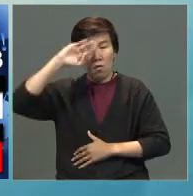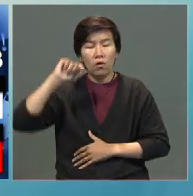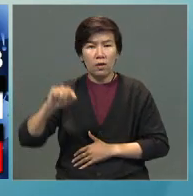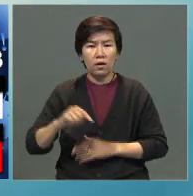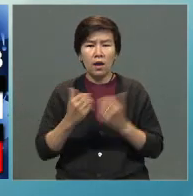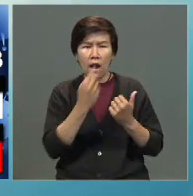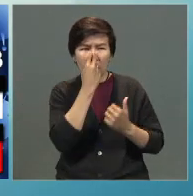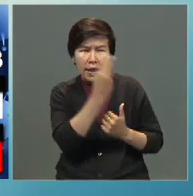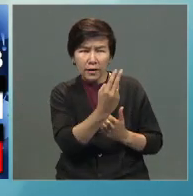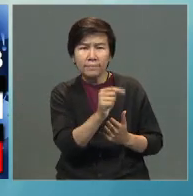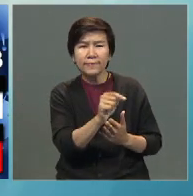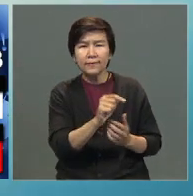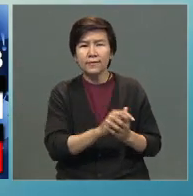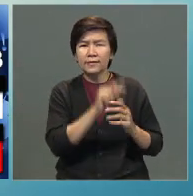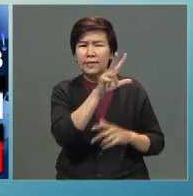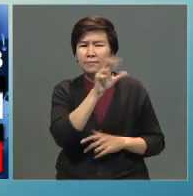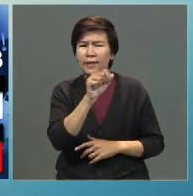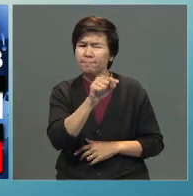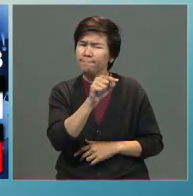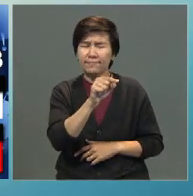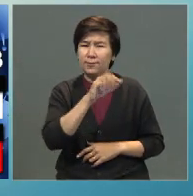คนนะครับซึ่งตรงนี้ทางสถิติของทางห้องปฏิบัติการทั้งหลายก็มีการเรียกมอนิเตอร์หรือการตรวจสอบกันอยู่เป็นระยะระยะเพื่อให้เราเราอยู่ในมาตรฐานระดับโลกที่น่าเชื่อถือได้แต่ไรก็ตามแต่ครับเมื่อเช้านี้ทางผู้บริหารทั้งท่านรองในร่ำรี้ร่ำรวยว่าการกระทรวงสาธารณสุขท่านปลัดกระทรวงสาธารณสุขแล้วก็อธิบดีกรมควบคุมโรคอธิบดีกรมวิทยาศาสตร์การแพทย์คุยกันอยู่กับว่าเรายังไม่พอใจแล้วครับตัวเลขระดับ3แสนกว่าต้องตรวจตัวอย่างให้ได้เพิ่มขึ้นกว่านี้ซึ่งนำเรียนนะครับพี่น้องประชาชนทั้งหลาย